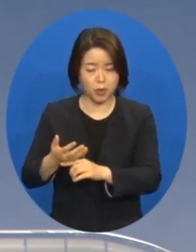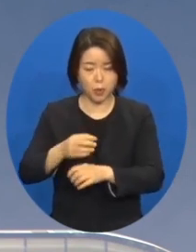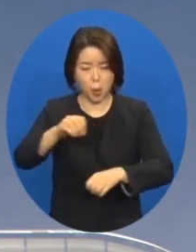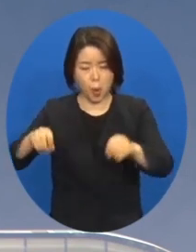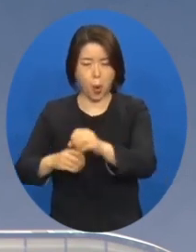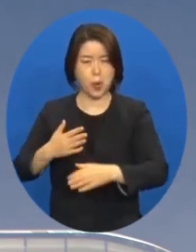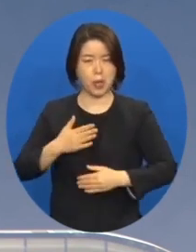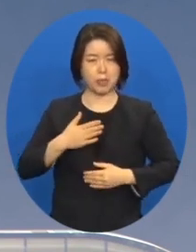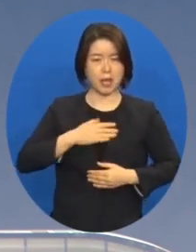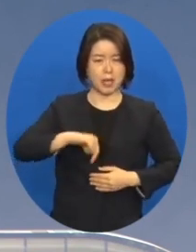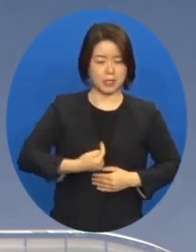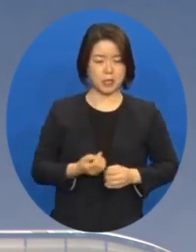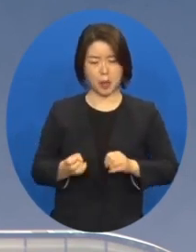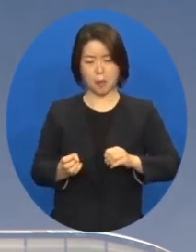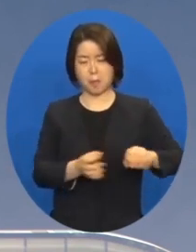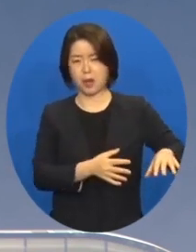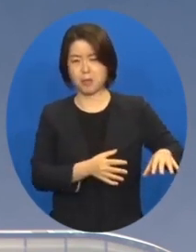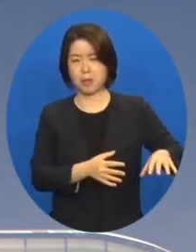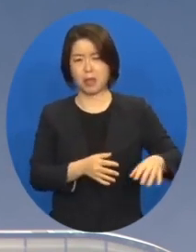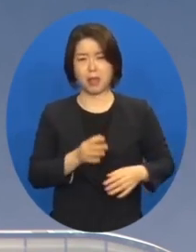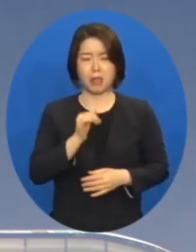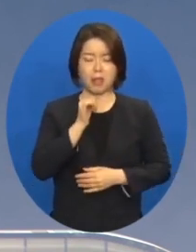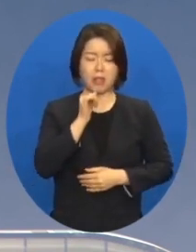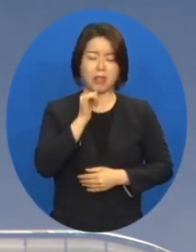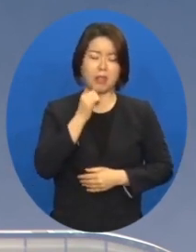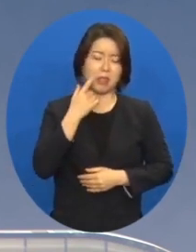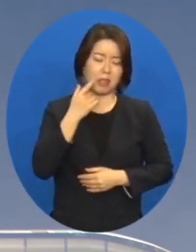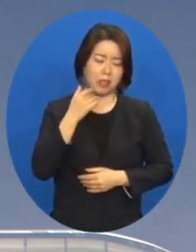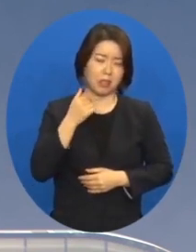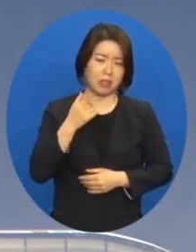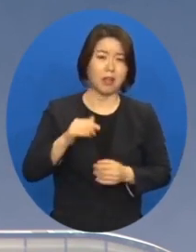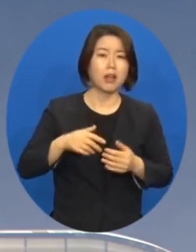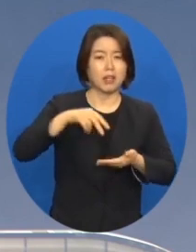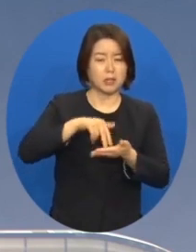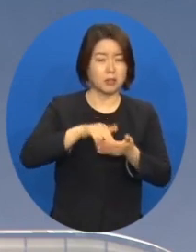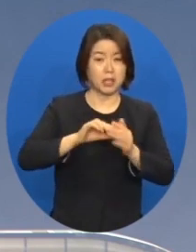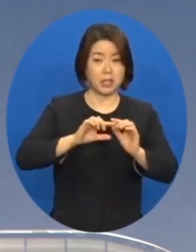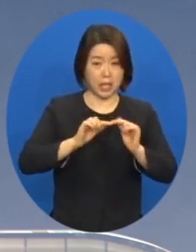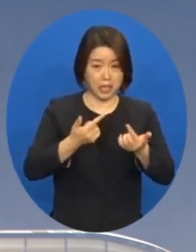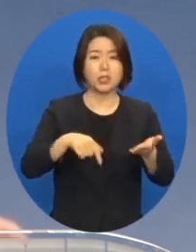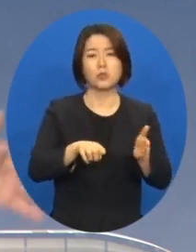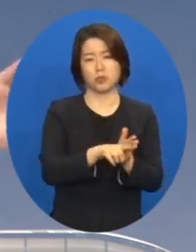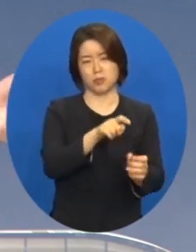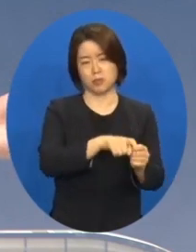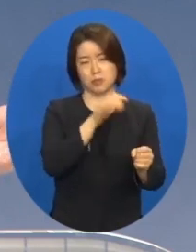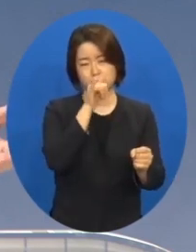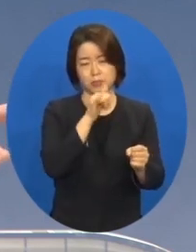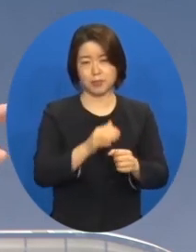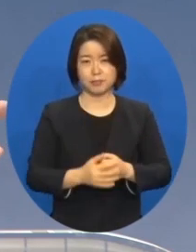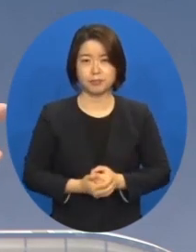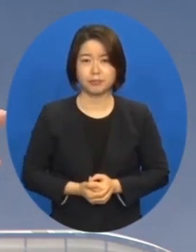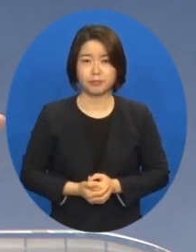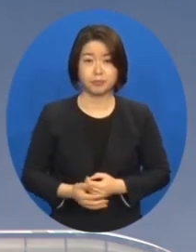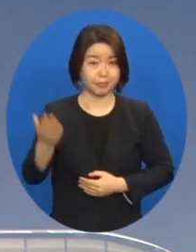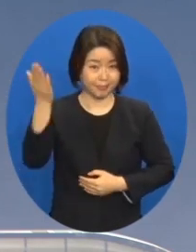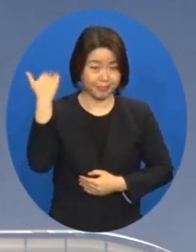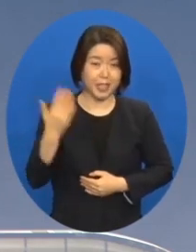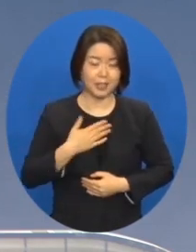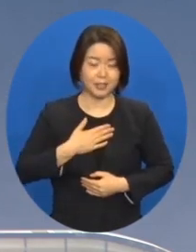스스로는 버림받는 가련한 신세가 되지 않으려는 것입니다. 저는 한 번은